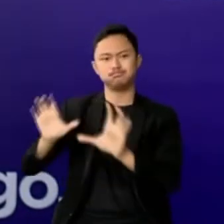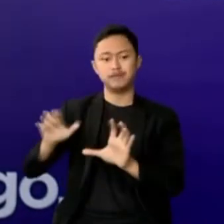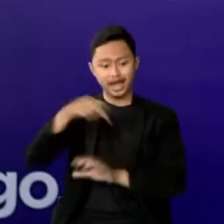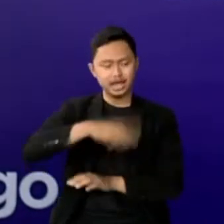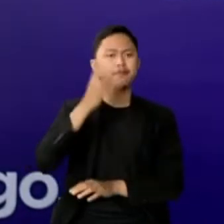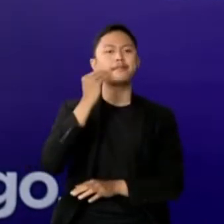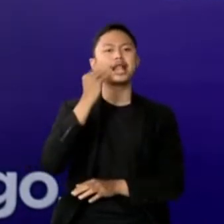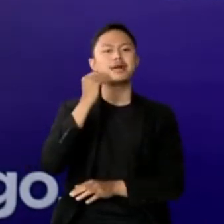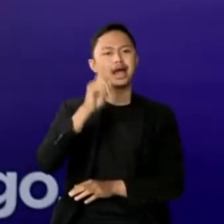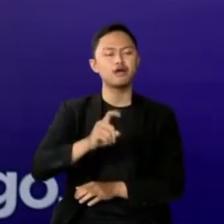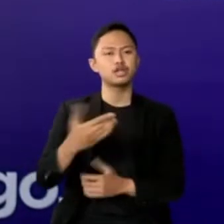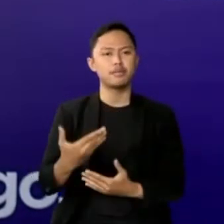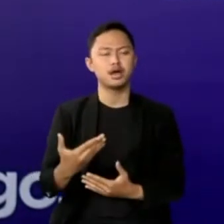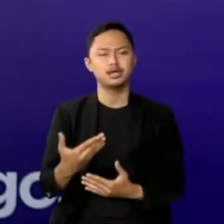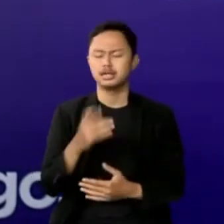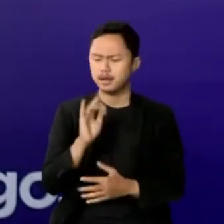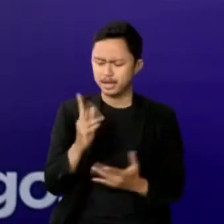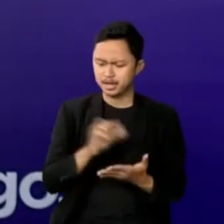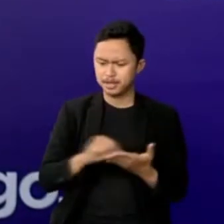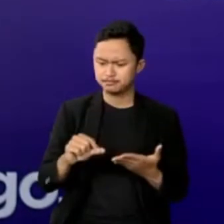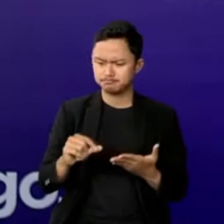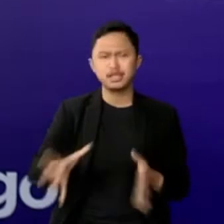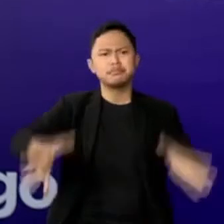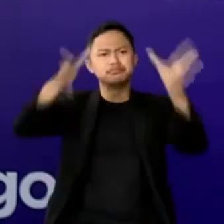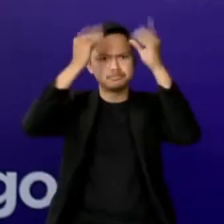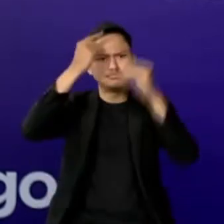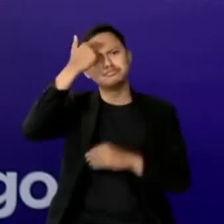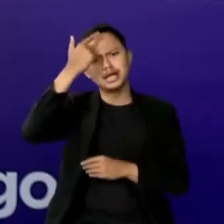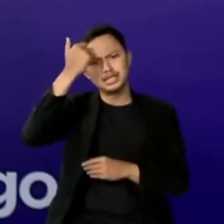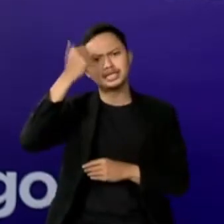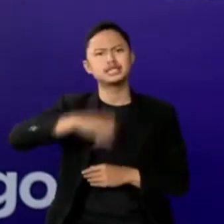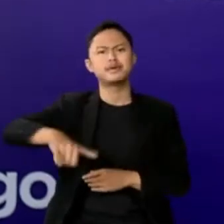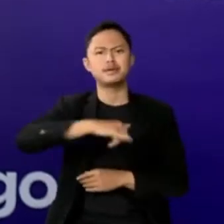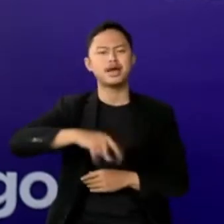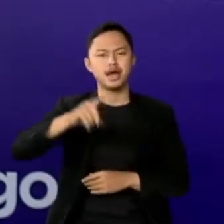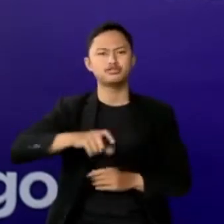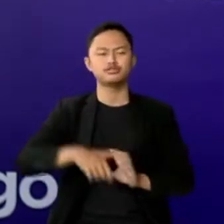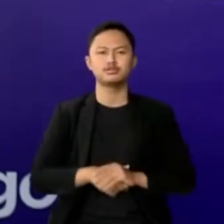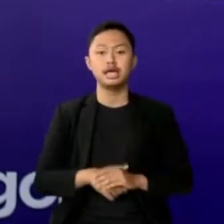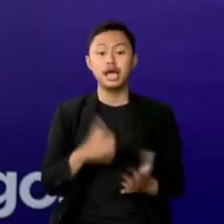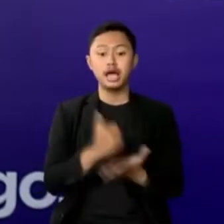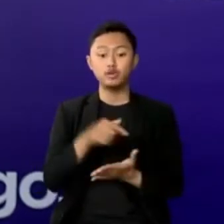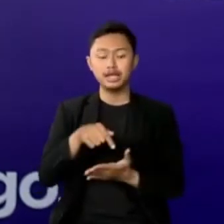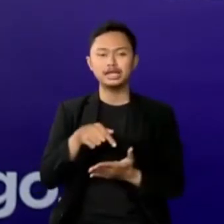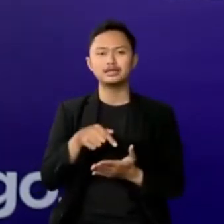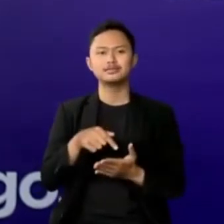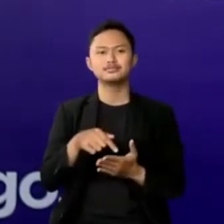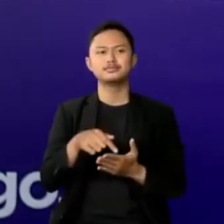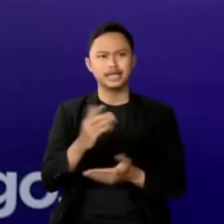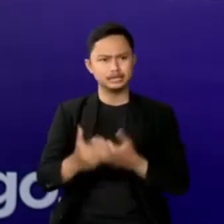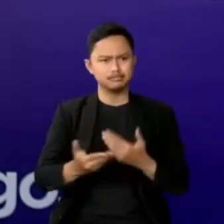yang harus betul-betul kita apa namanya ambil pelajarannya ini sebenarnya adalah keadaan yang berulang